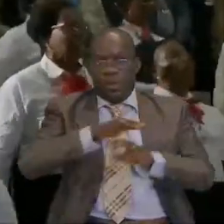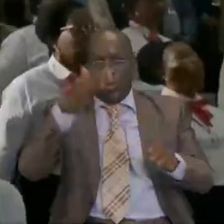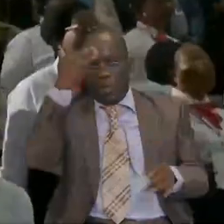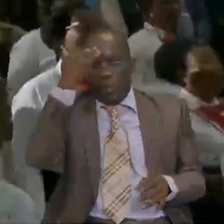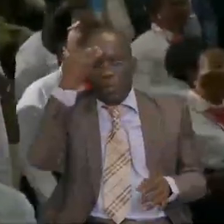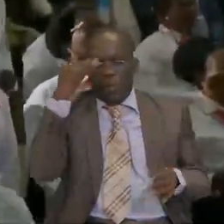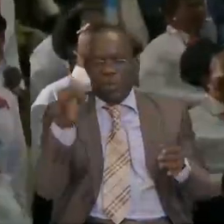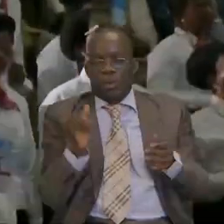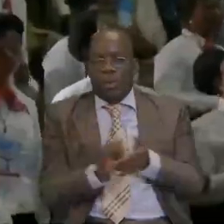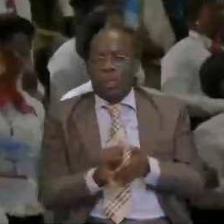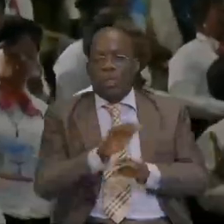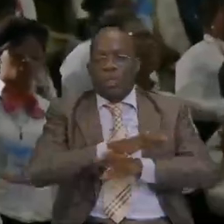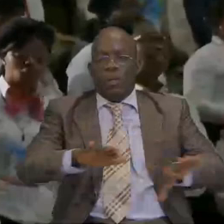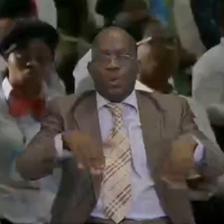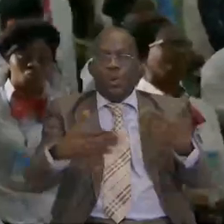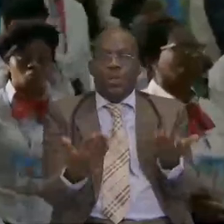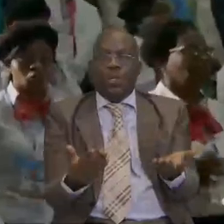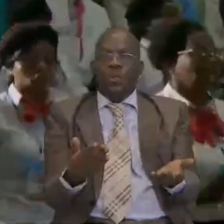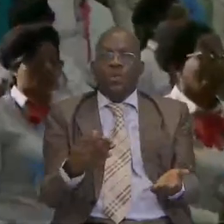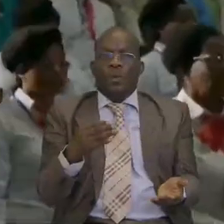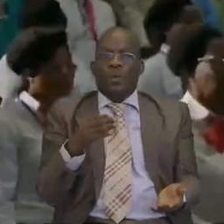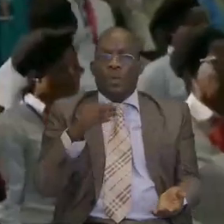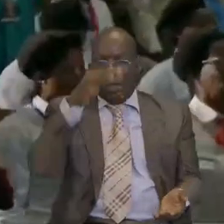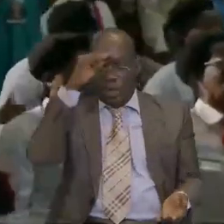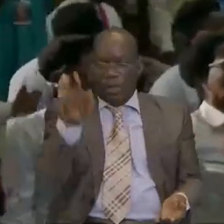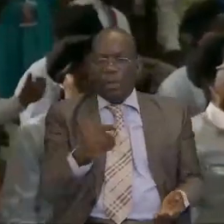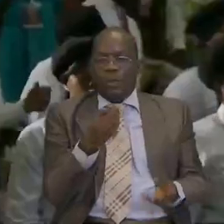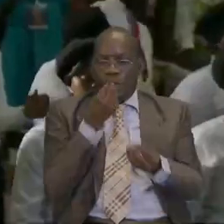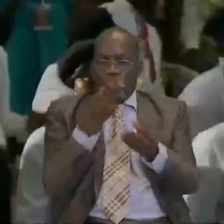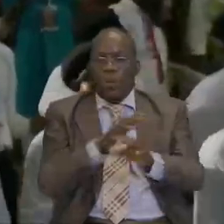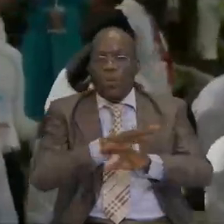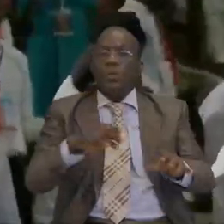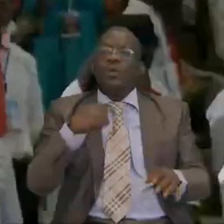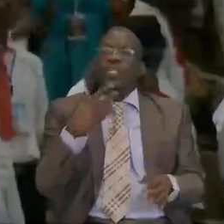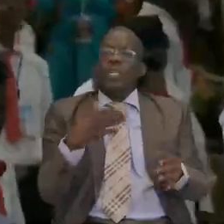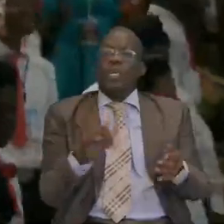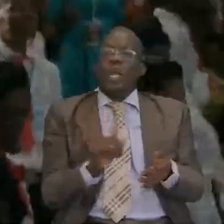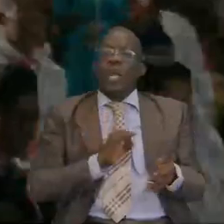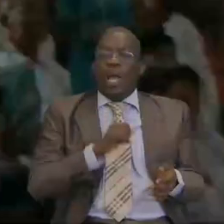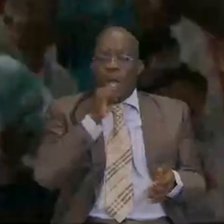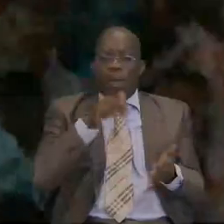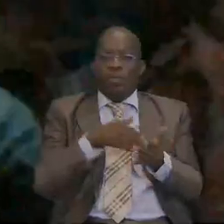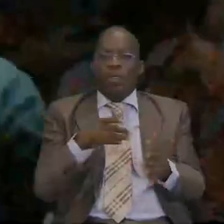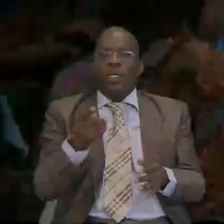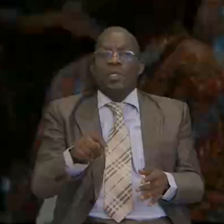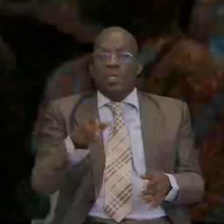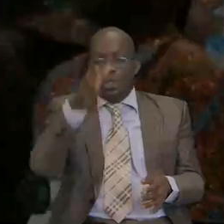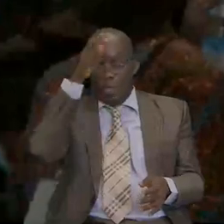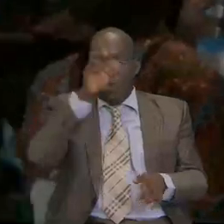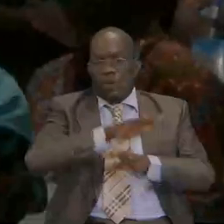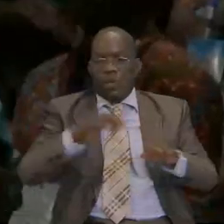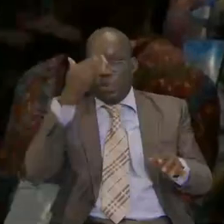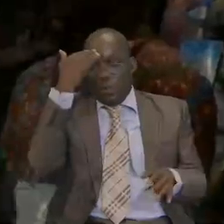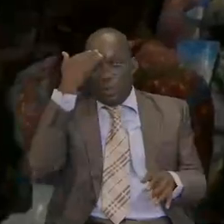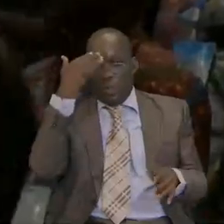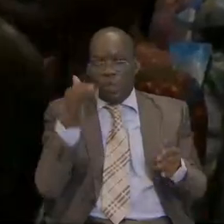d'informations. Ne dis pas, je suis faible. Le diable ne le sait pas. Ne lui donne donc